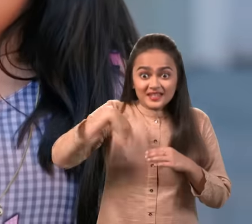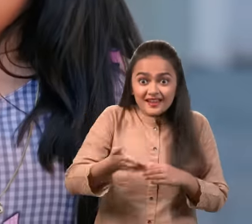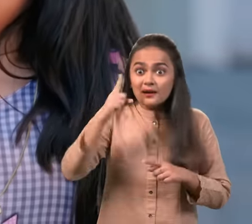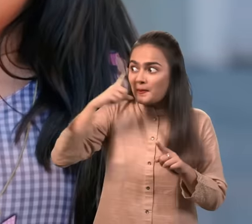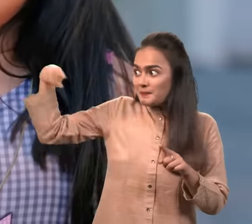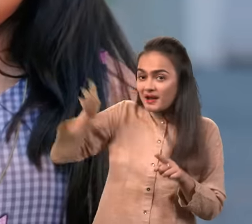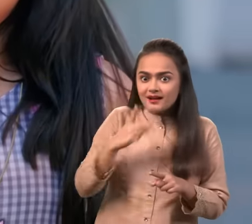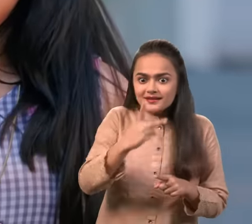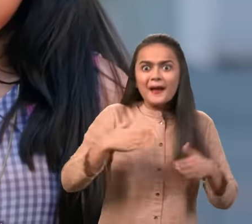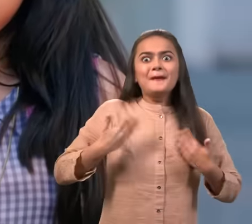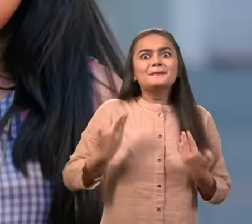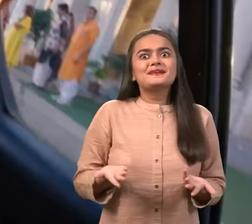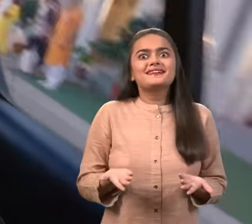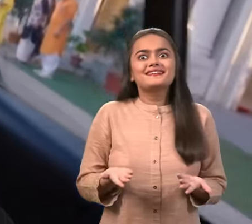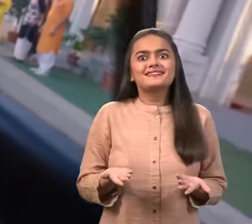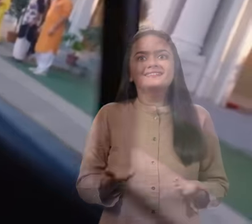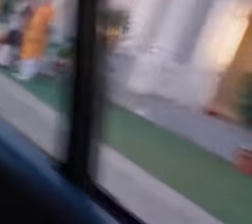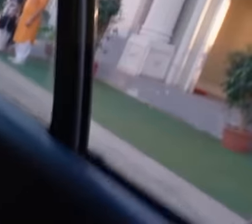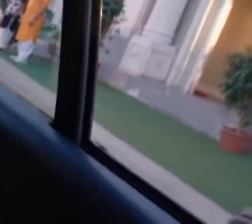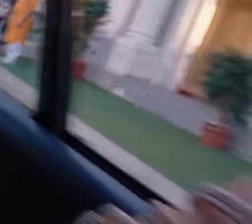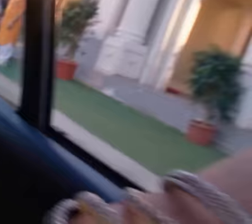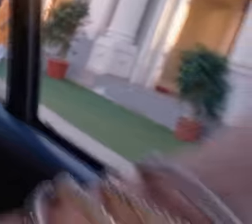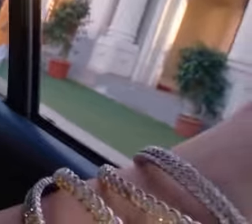तभी तो उसे आकर खुशी होगी।